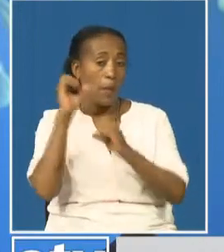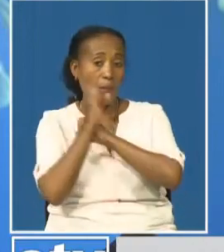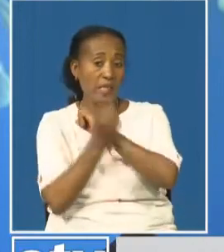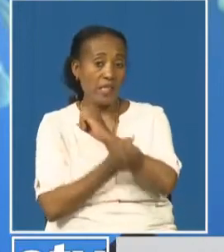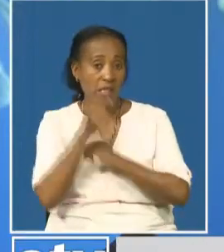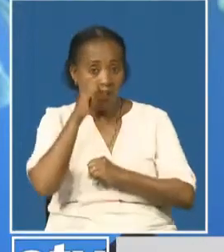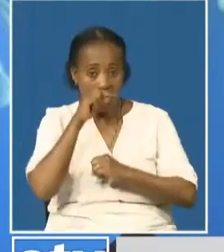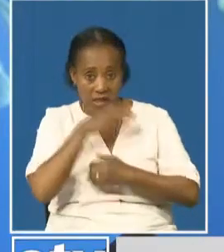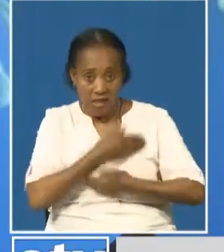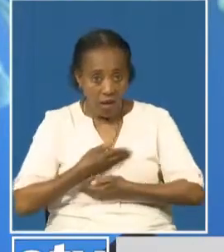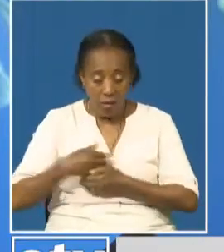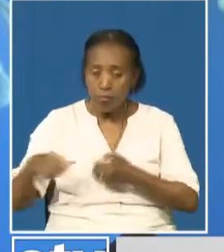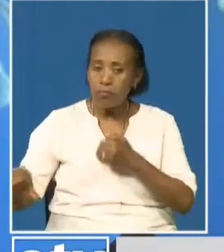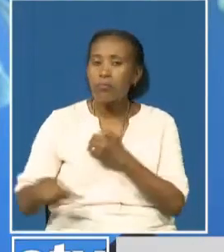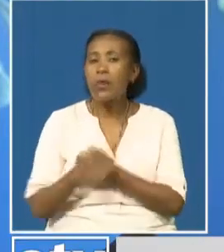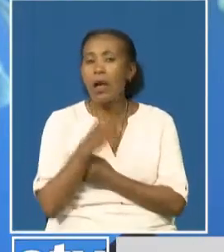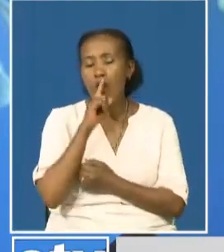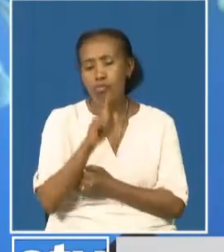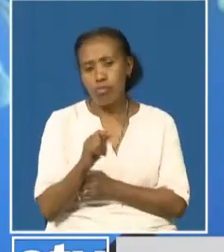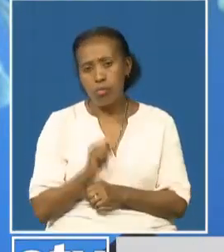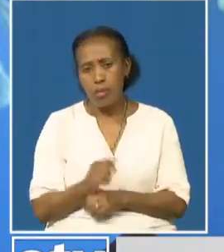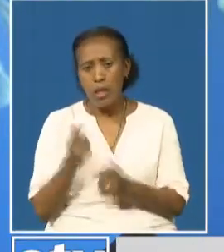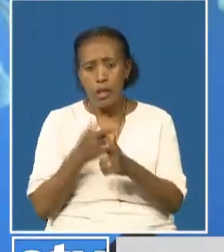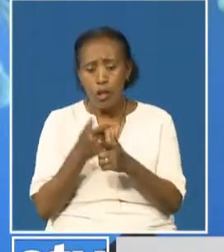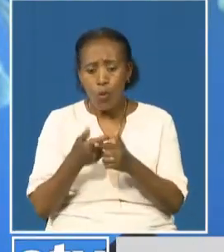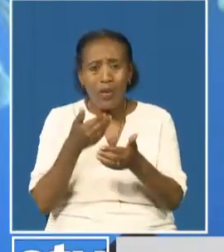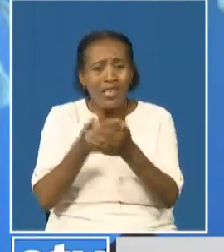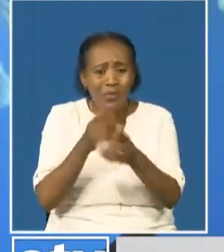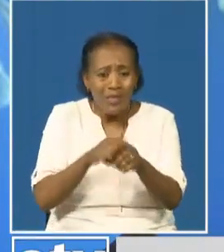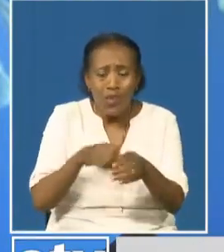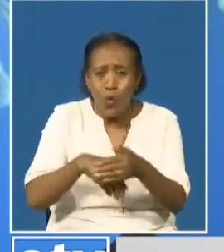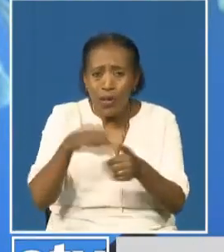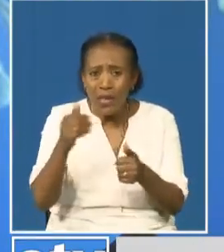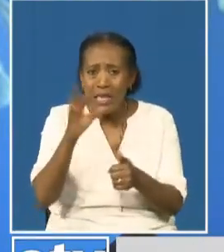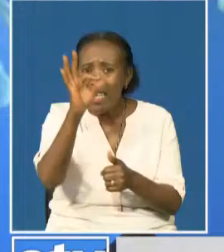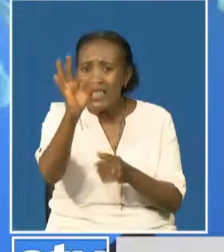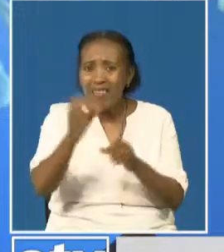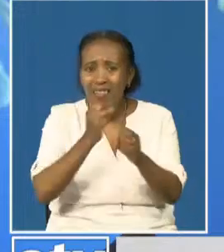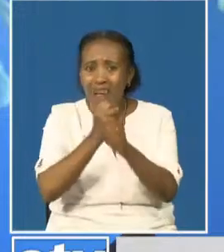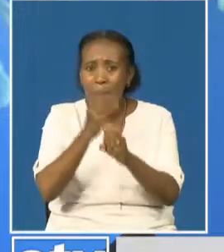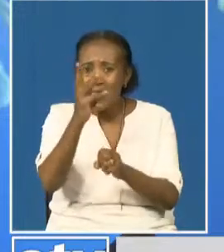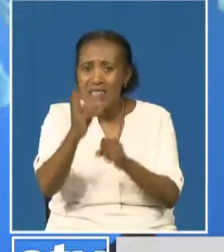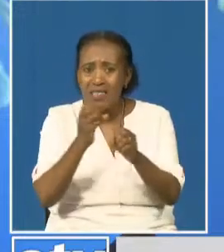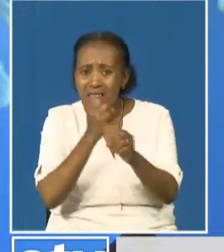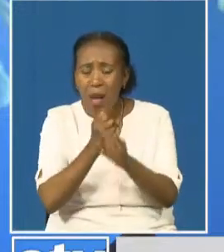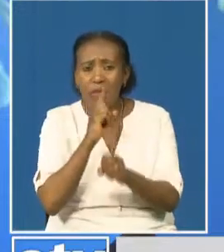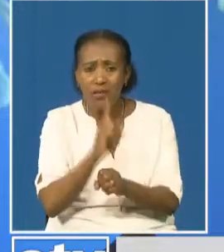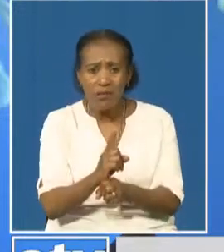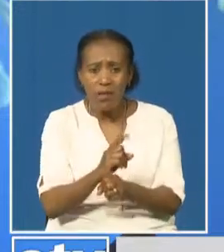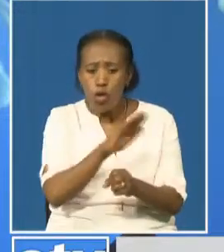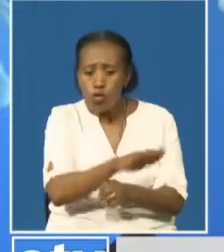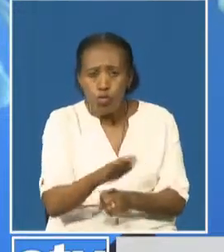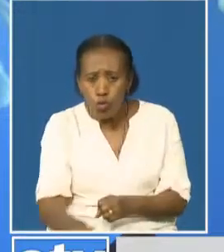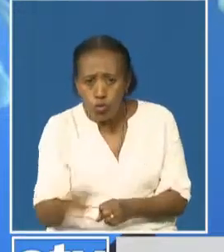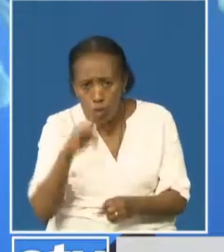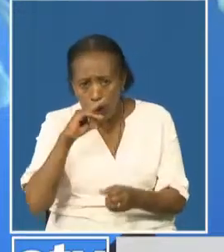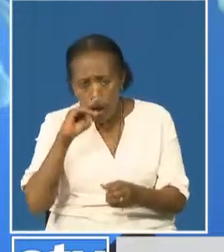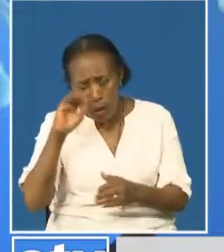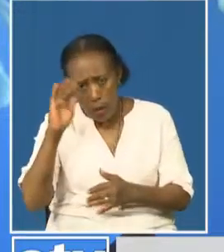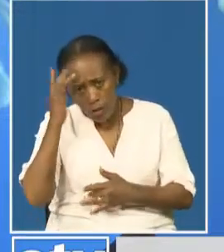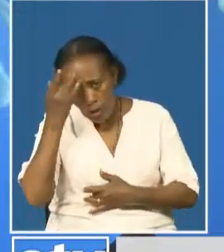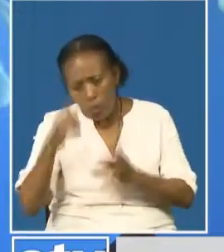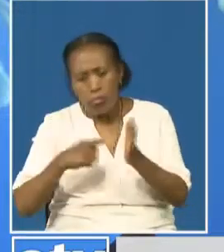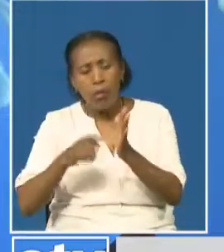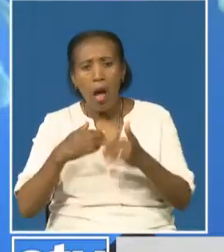ግን ህፃናትም በበሽታው ይጠቃሉ እንደውም በቅርብ ጊዜ የወጡ ያሉ የ9 አመት ልጅ የ6 አመትም ልጆች በበሽታው ይጠቃሉ